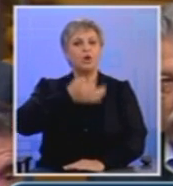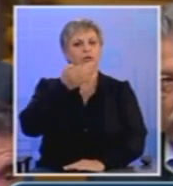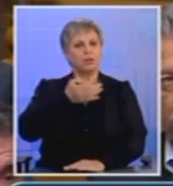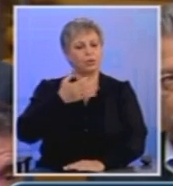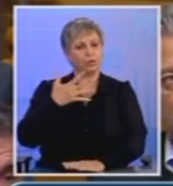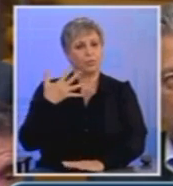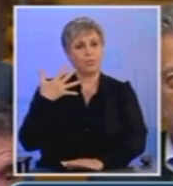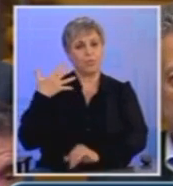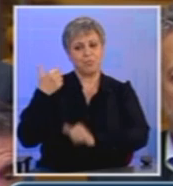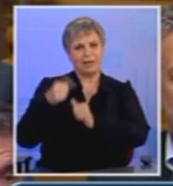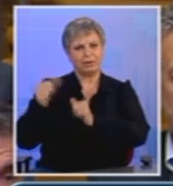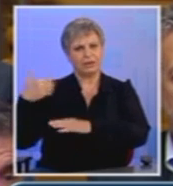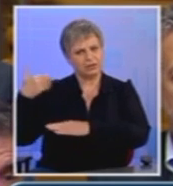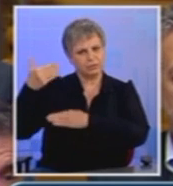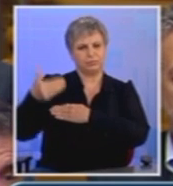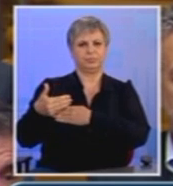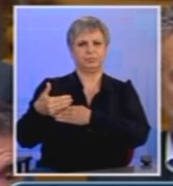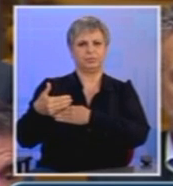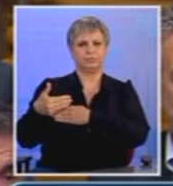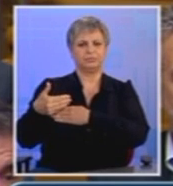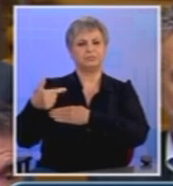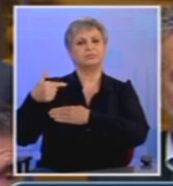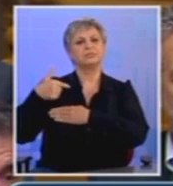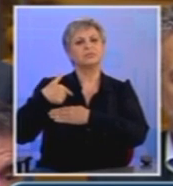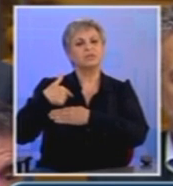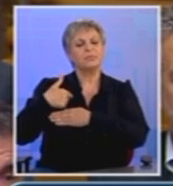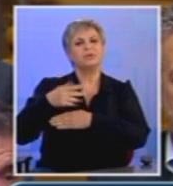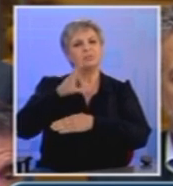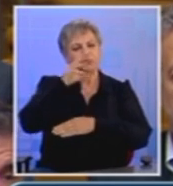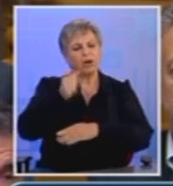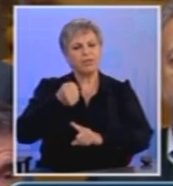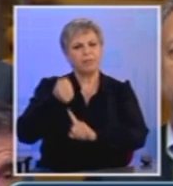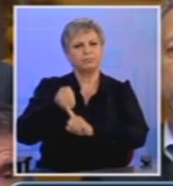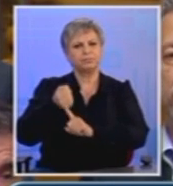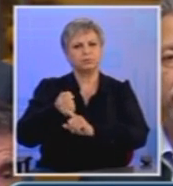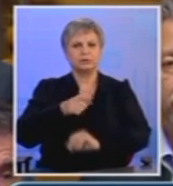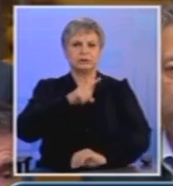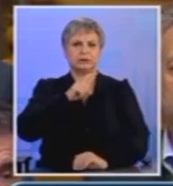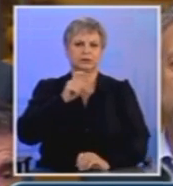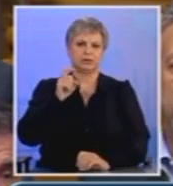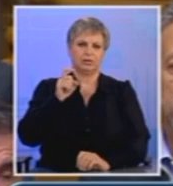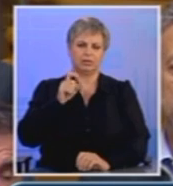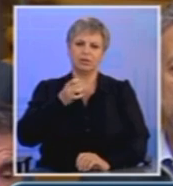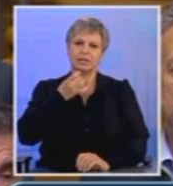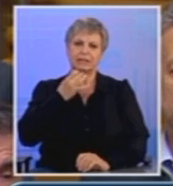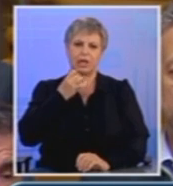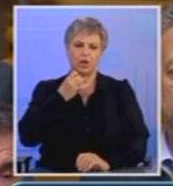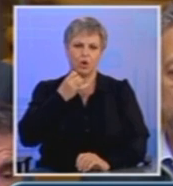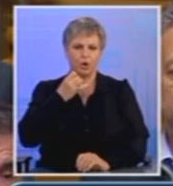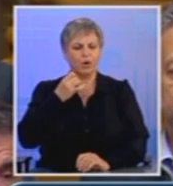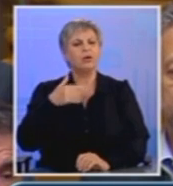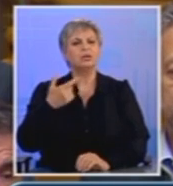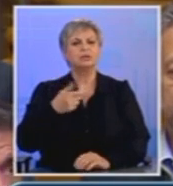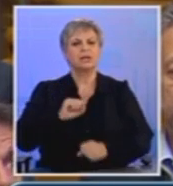5 μήνες δώσαμε έναν σκληρό αγώνα και προσωπικά για αυτό τον